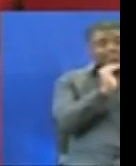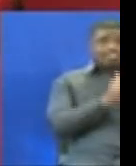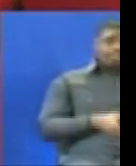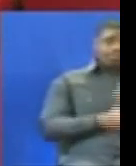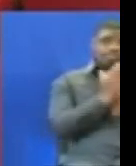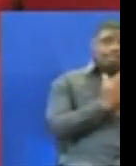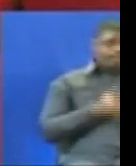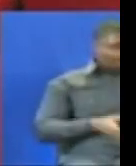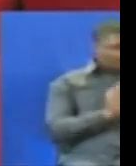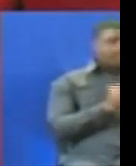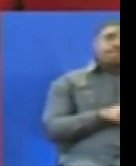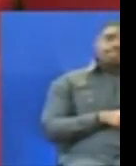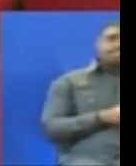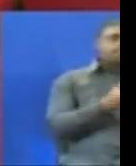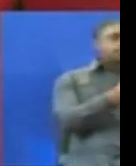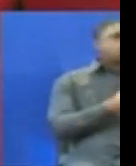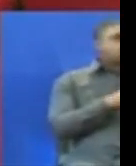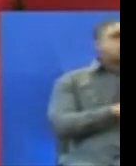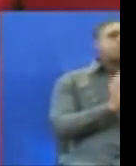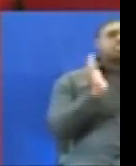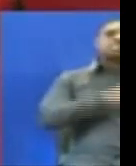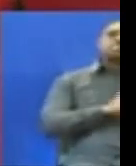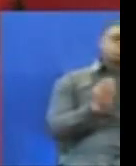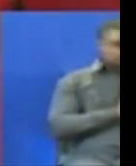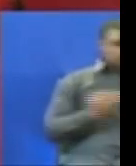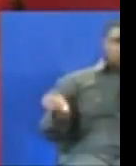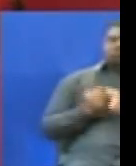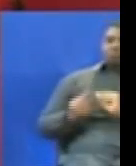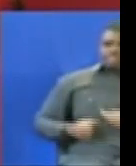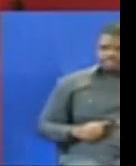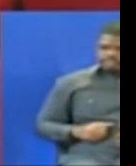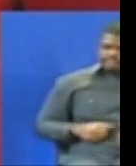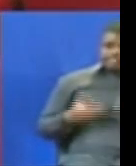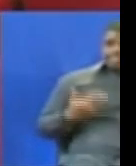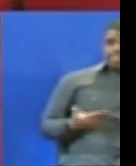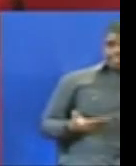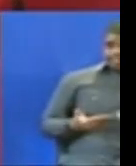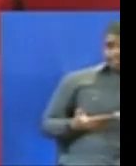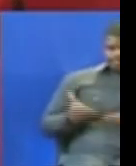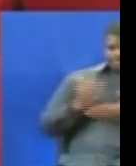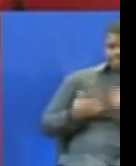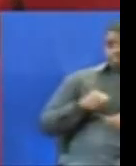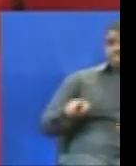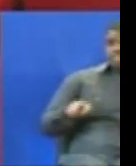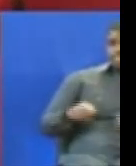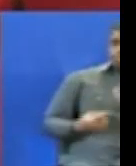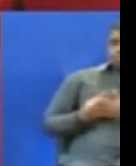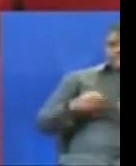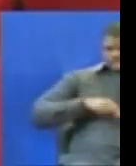hii, manake inaweza ikachukua pengine hata siku 9 mpaka 10. Kwa hiyo kwa kipande hiki cha